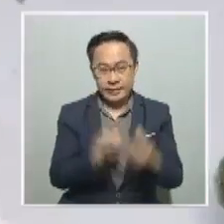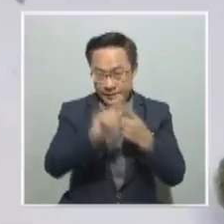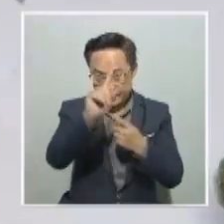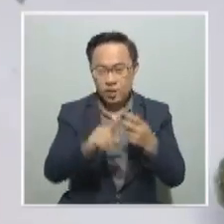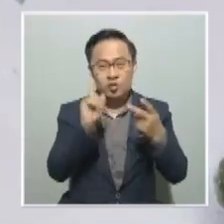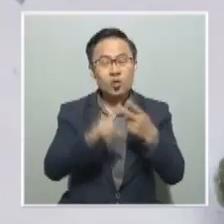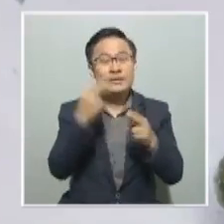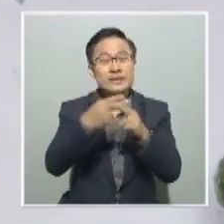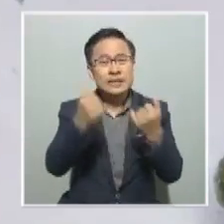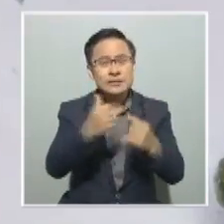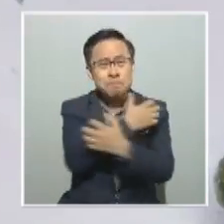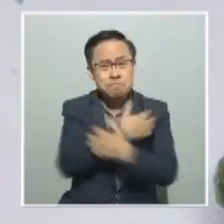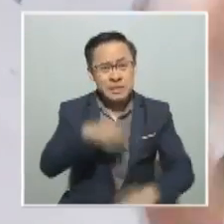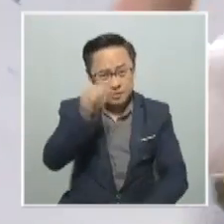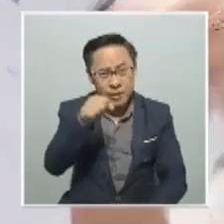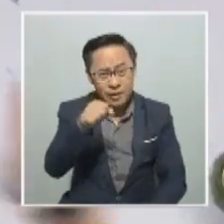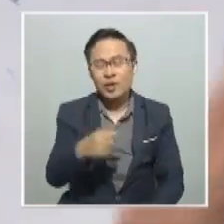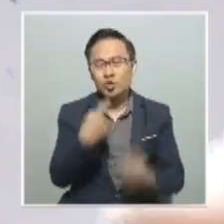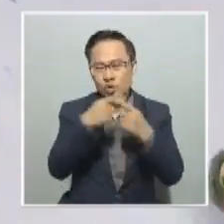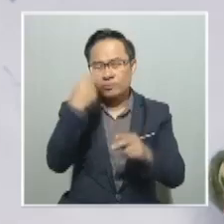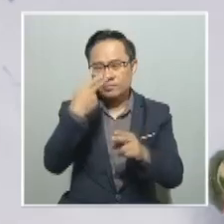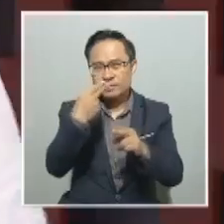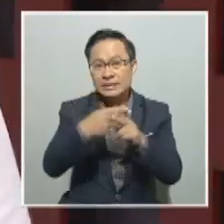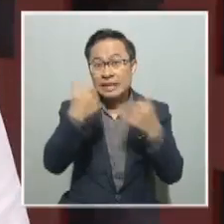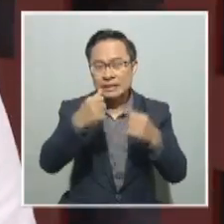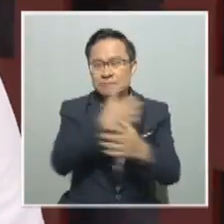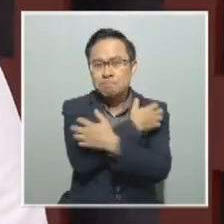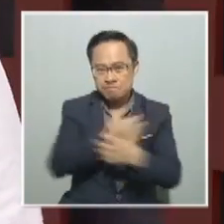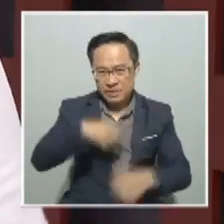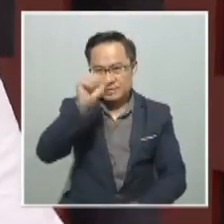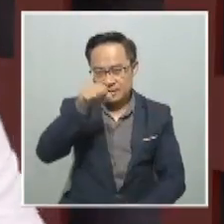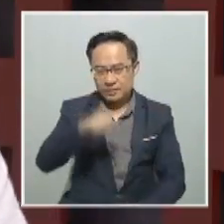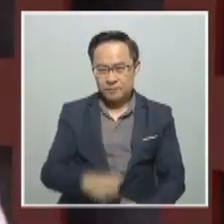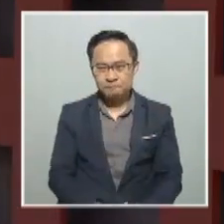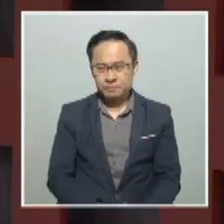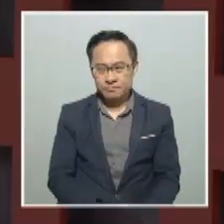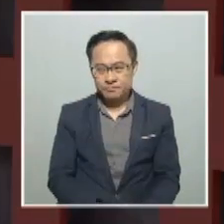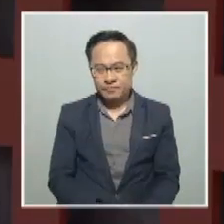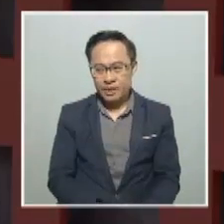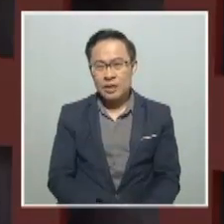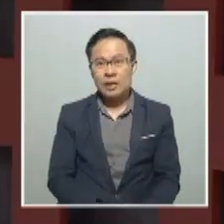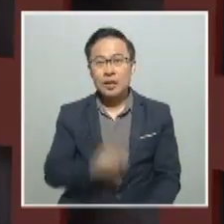ใช่ครับชื่อเล่นชื่อหมี ก็เลยเป็นเพจหมอหมี แล้วหนูก็มีข้อสงสัย1ข ้อได้เลย น้องคุ